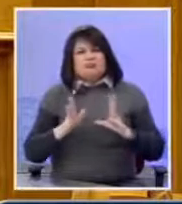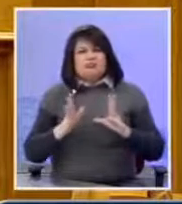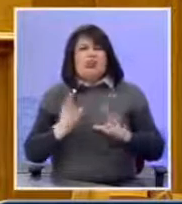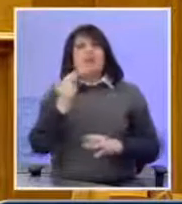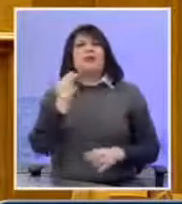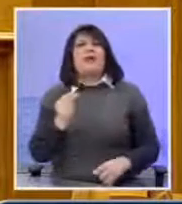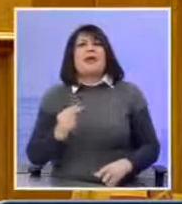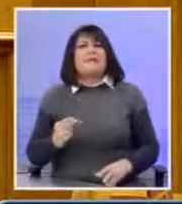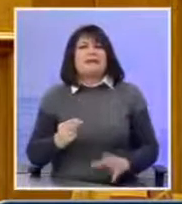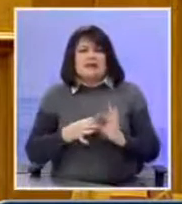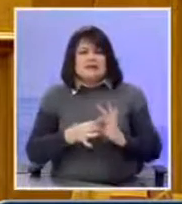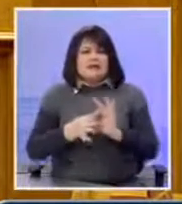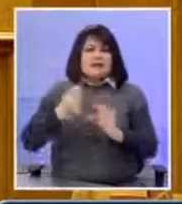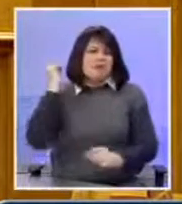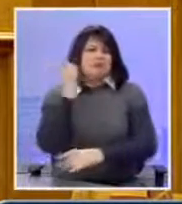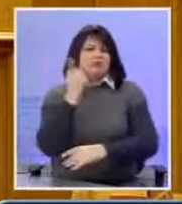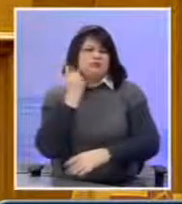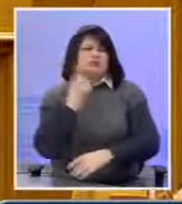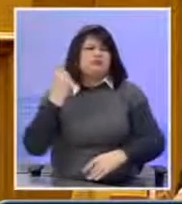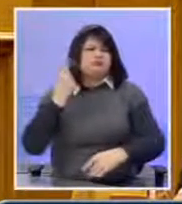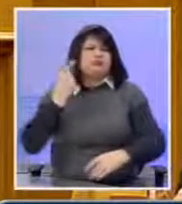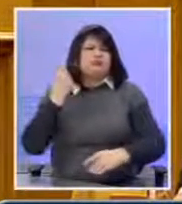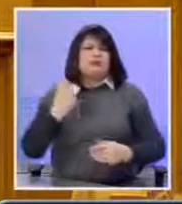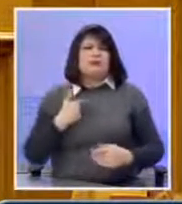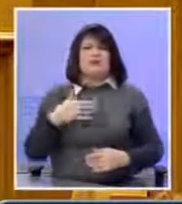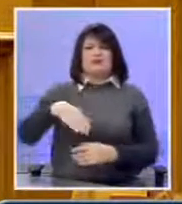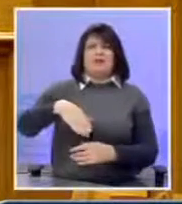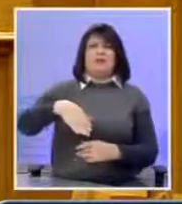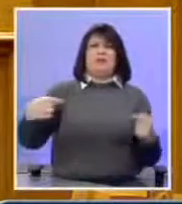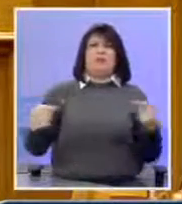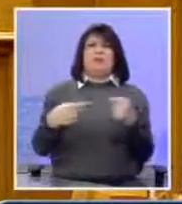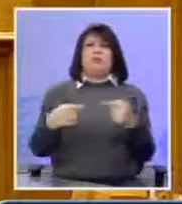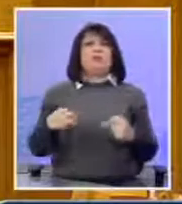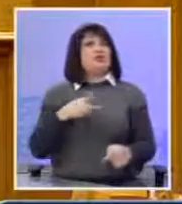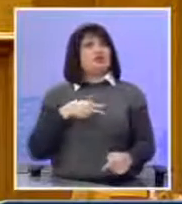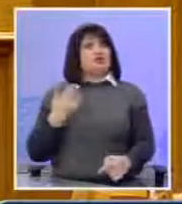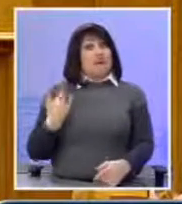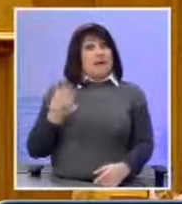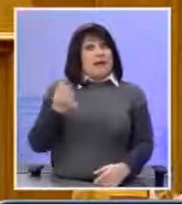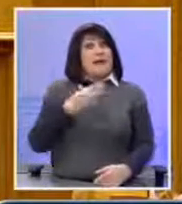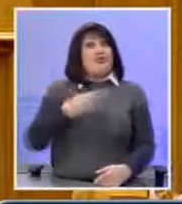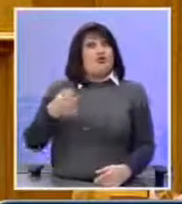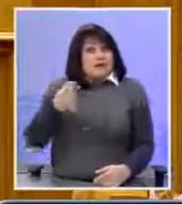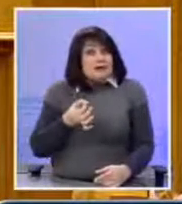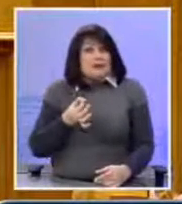Δεχόμαστε μια συνεχή κριτική η οποία κατεβάζει πολλές φορές και το επίπεδο της πολιτικής αντιπαράθεσης. Αναφέρθηκε πολύ σωστά ο Γιάννης ο Θεονάς